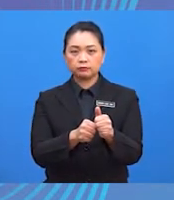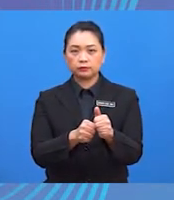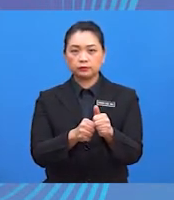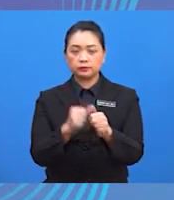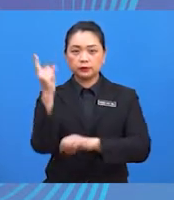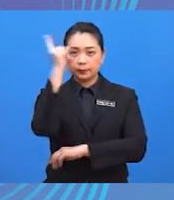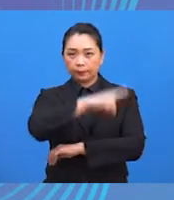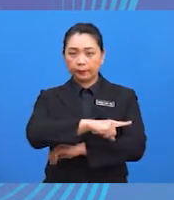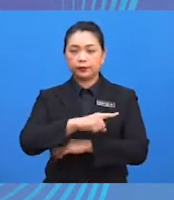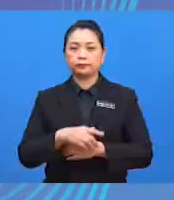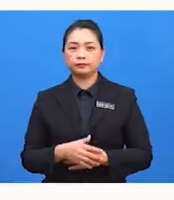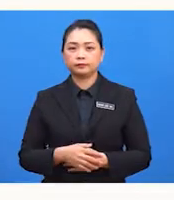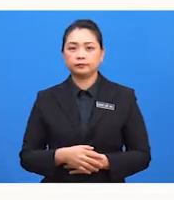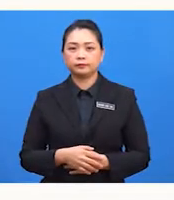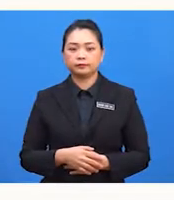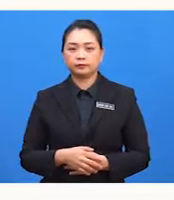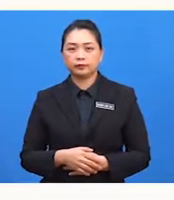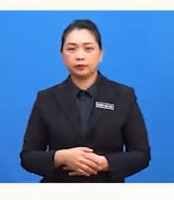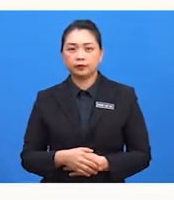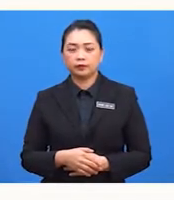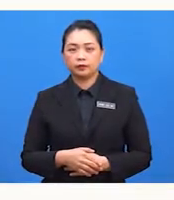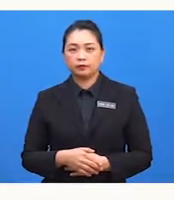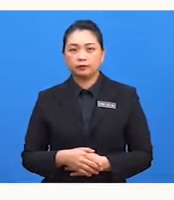Yang kedua adalah paint bucket.